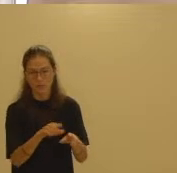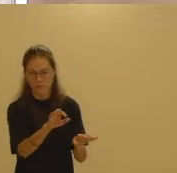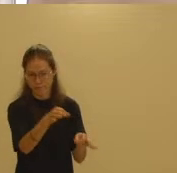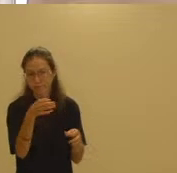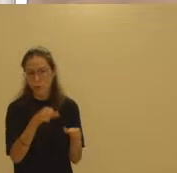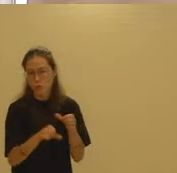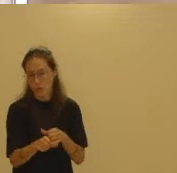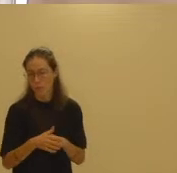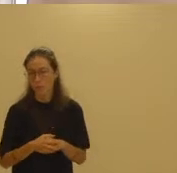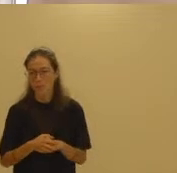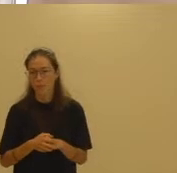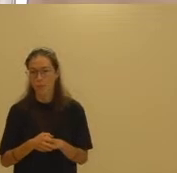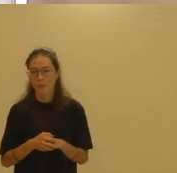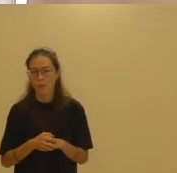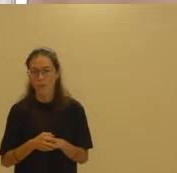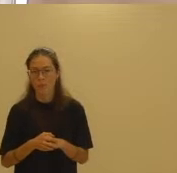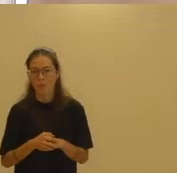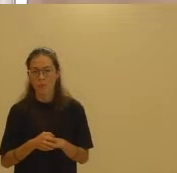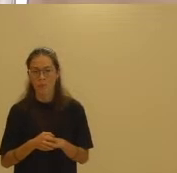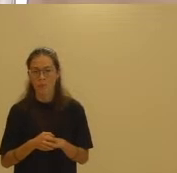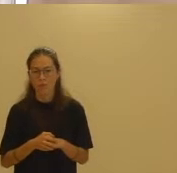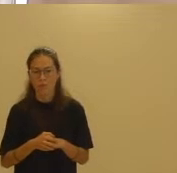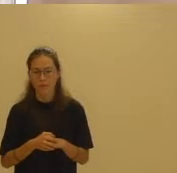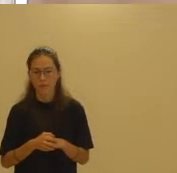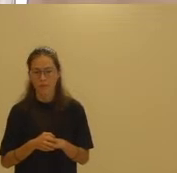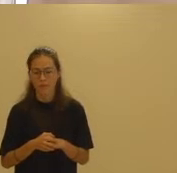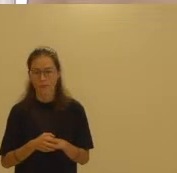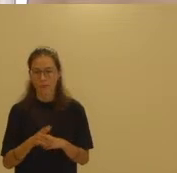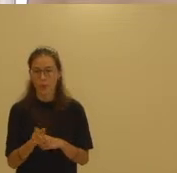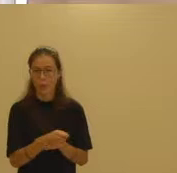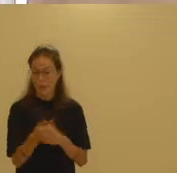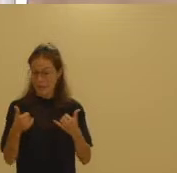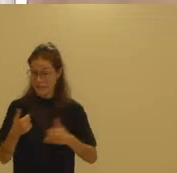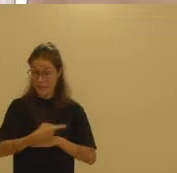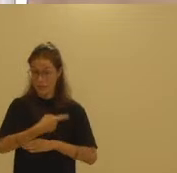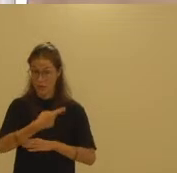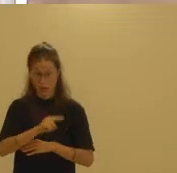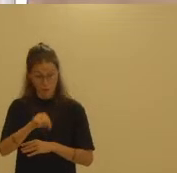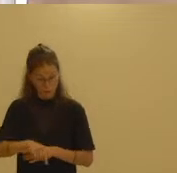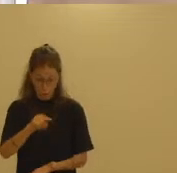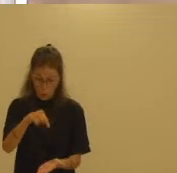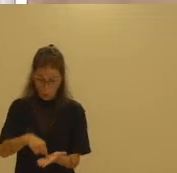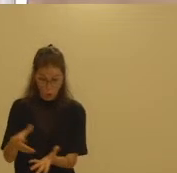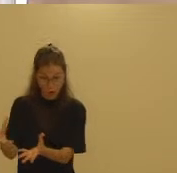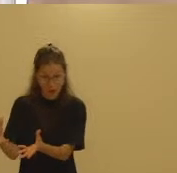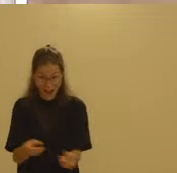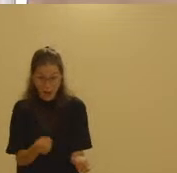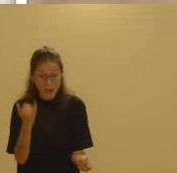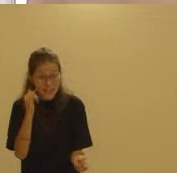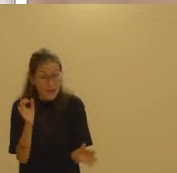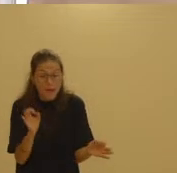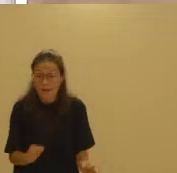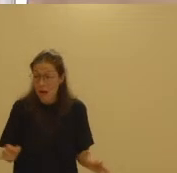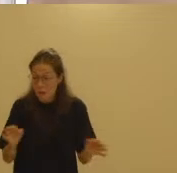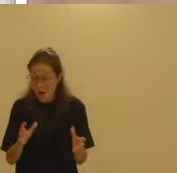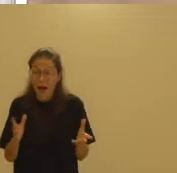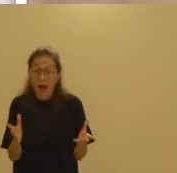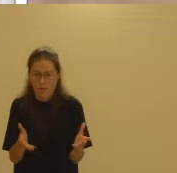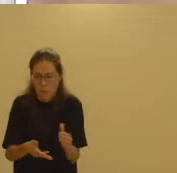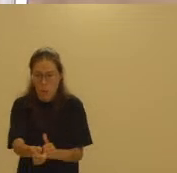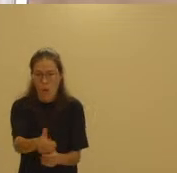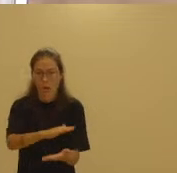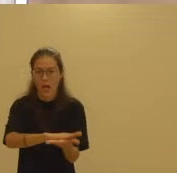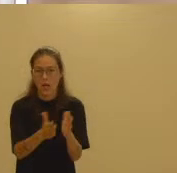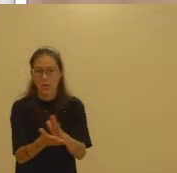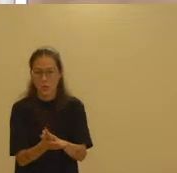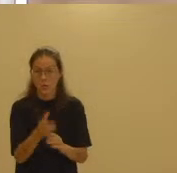Dans la mesure où notre commune doit pouvoir disposer d'une fourrière animale en propre, ou à défaut qu'elle puisse confier la gestion de cette fourrière à une association